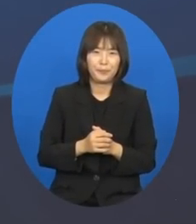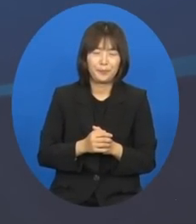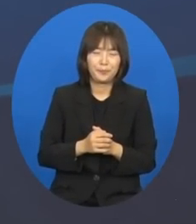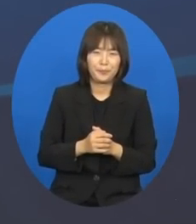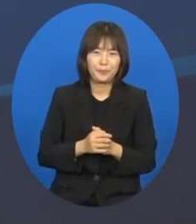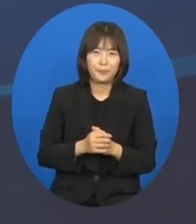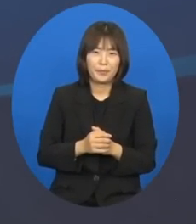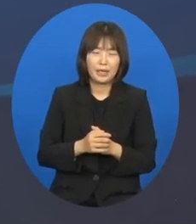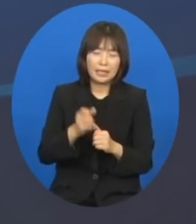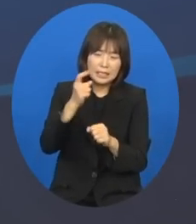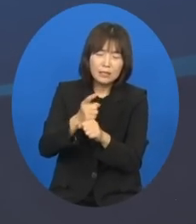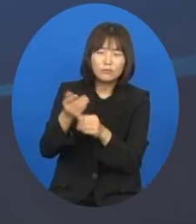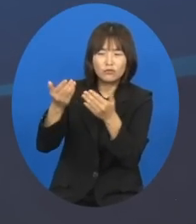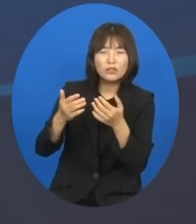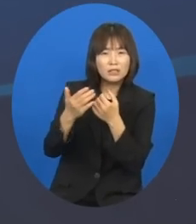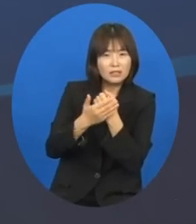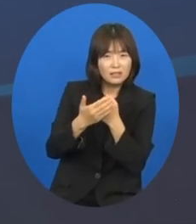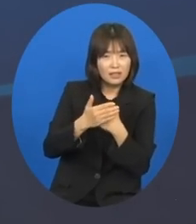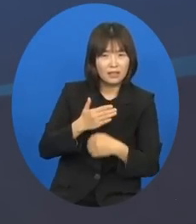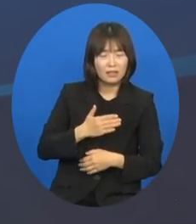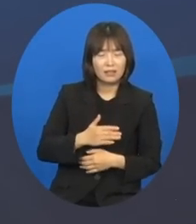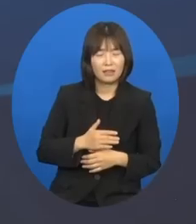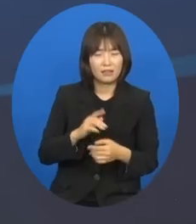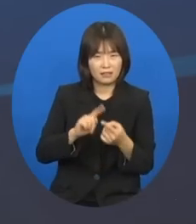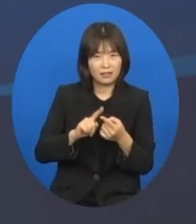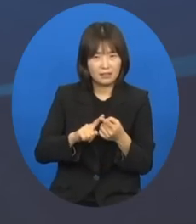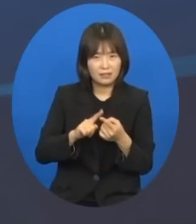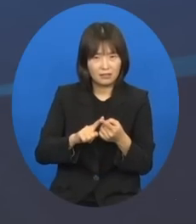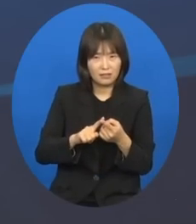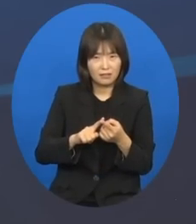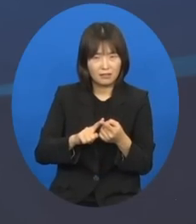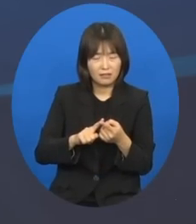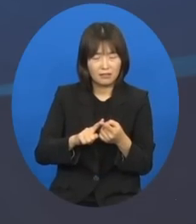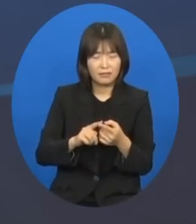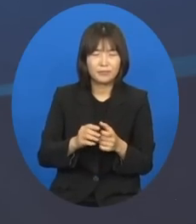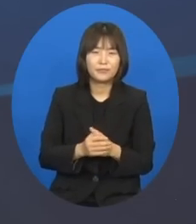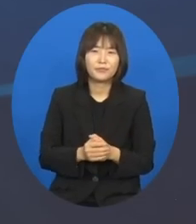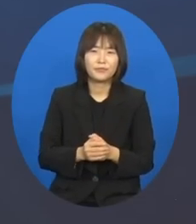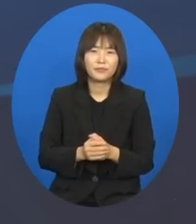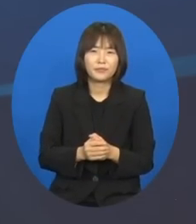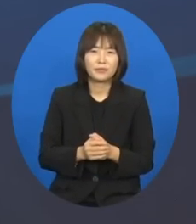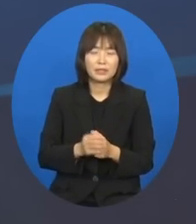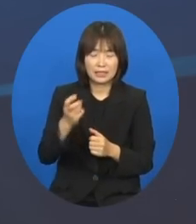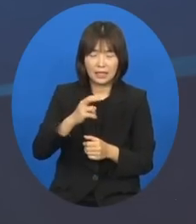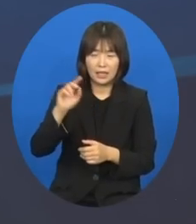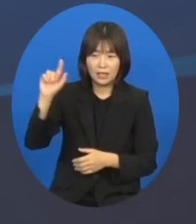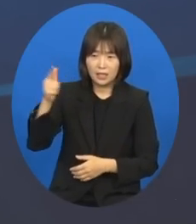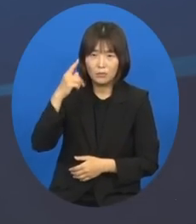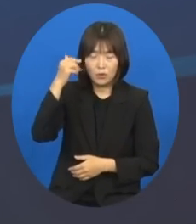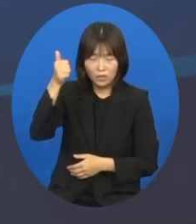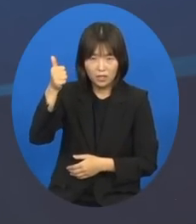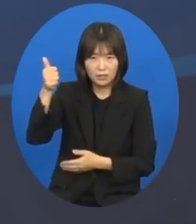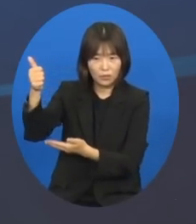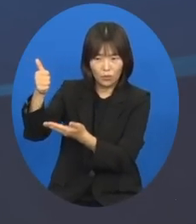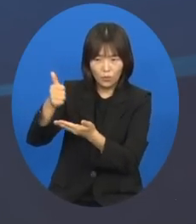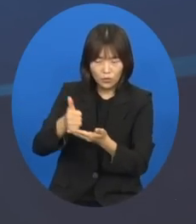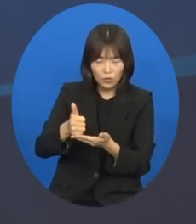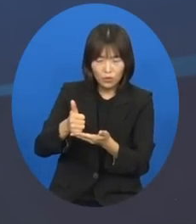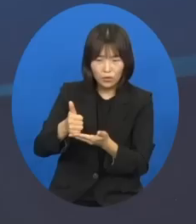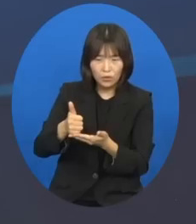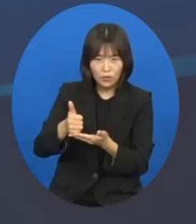여러분 그거 아시나요 이제 다시 김다희 목사님 오셔서 여러분 앞에 오고 있는 은혜가